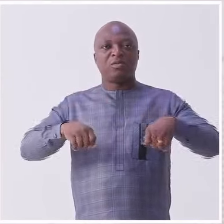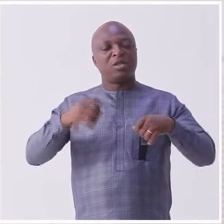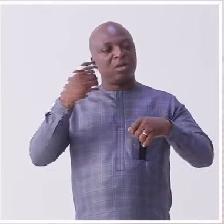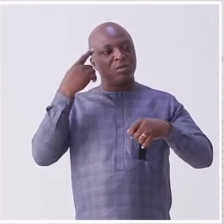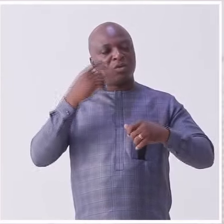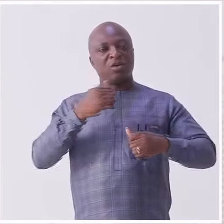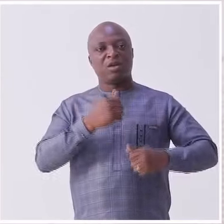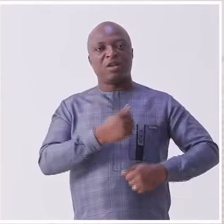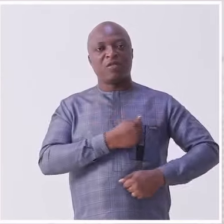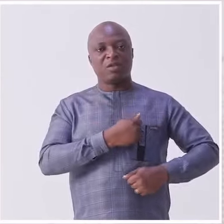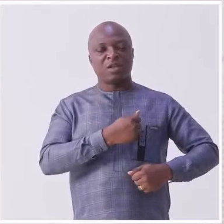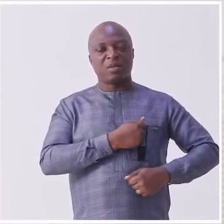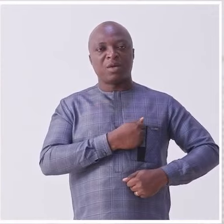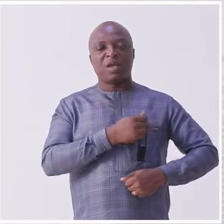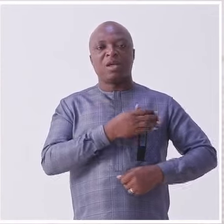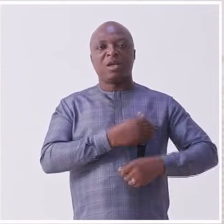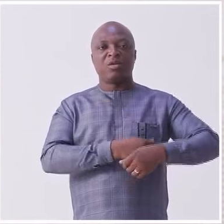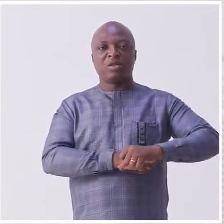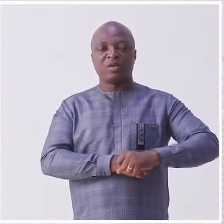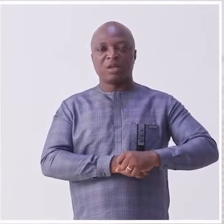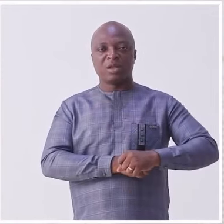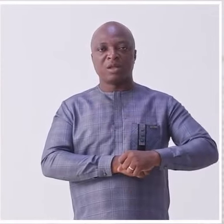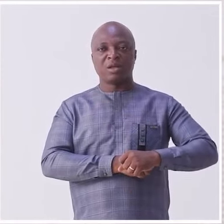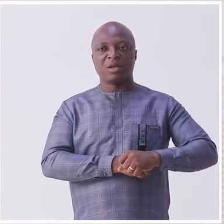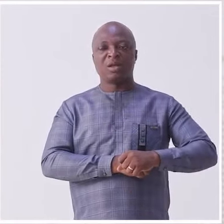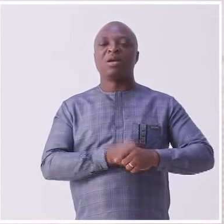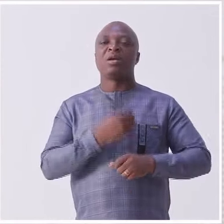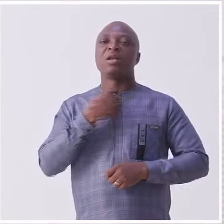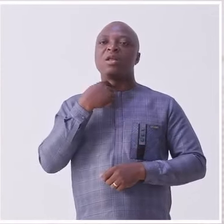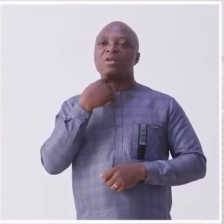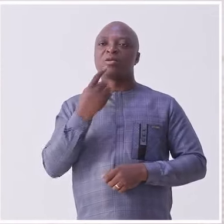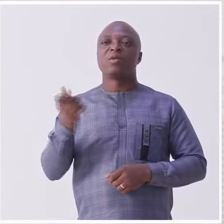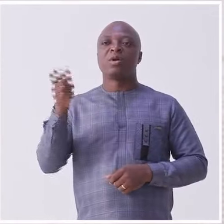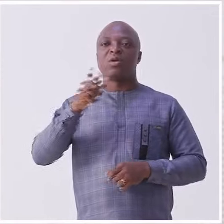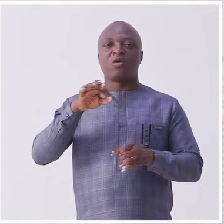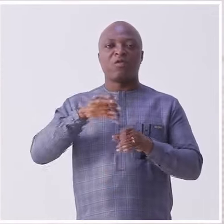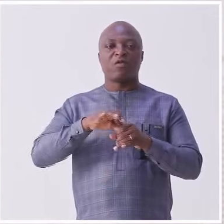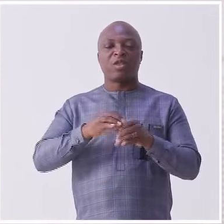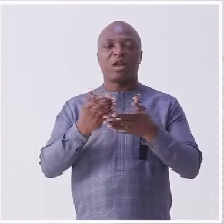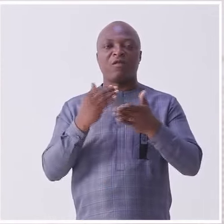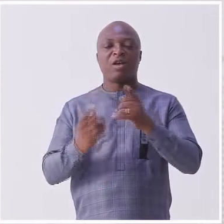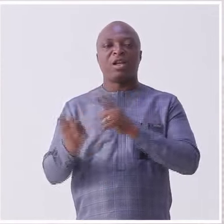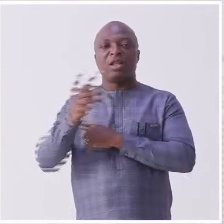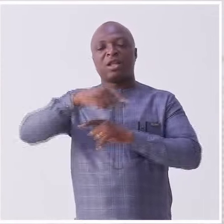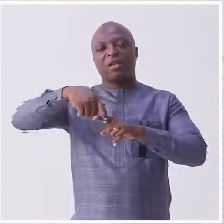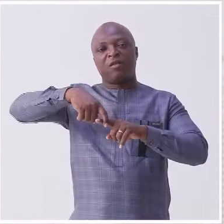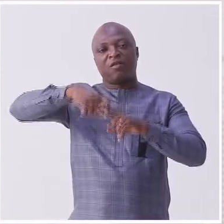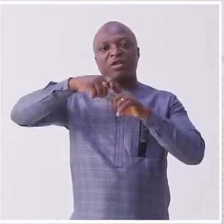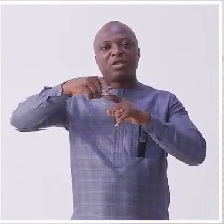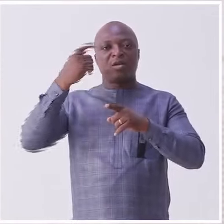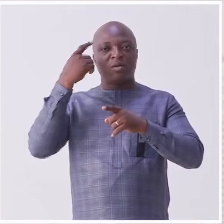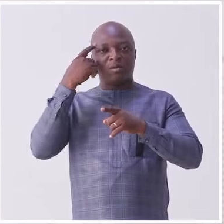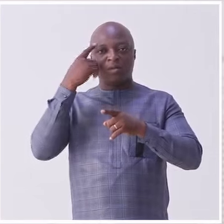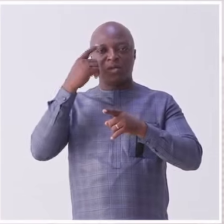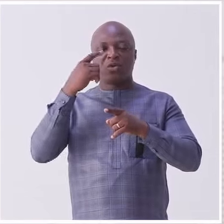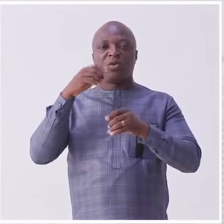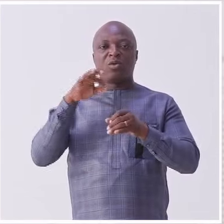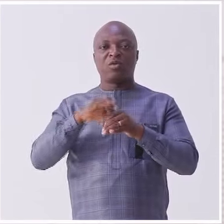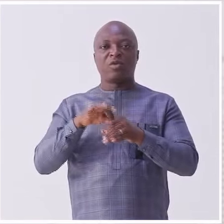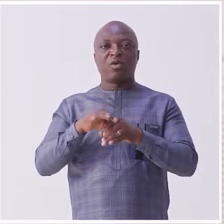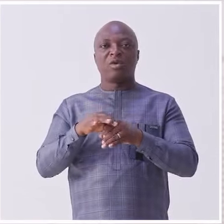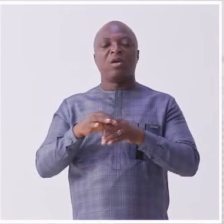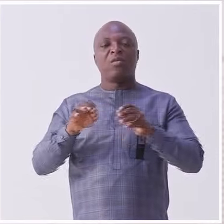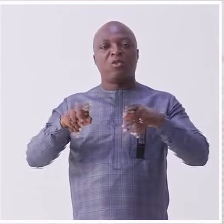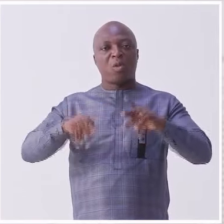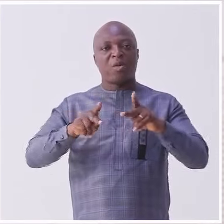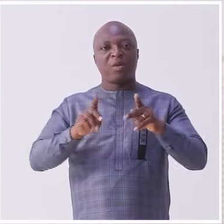les forces armées et de sécurité d'exprimer leur vote avant la date fixée pour le scrutin en vue de